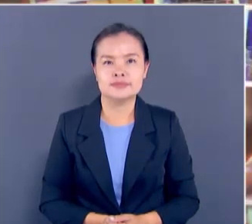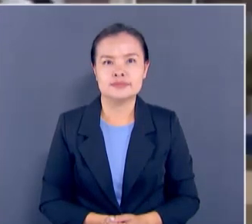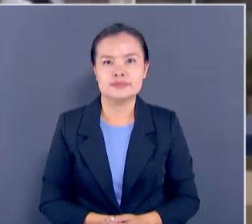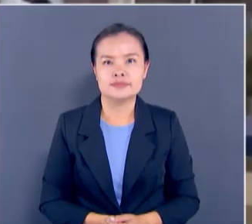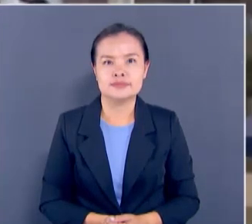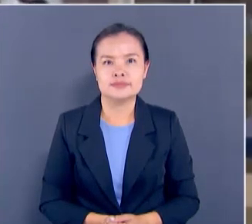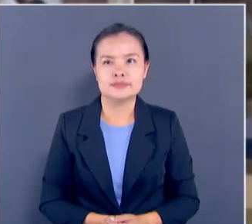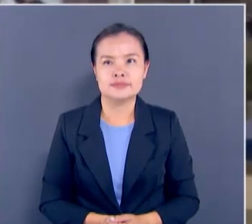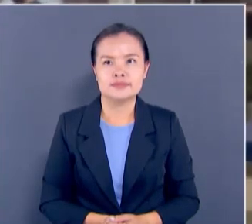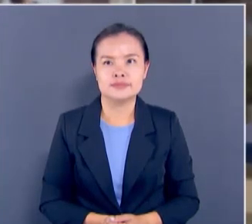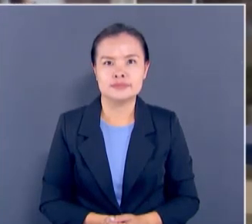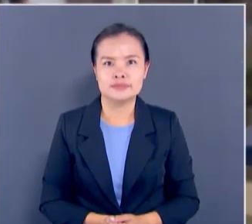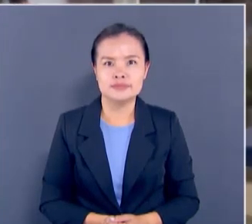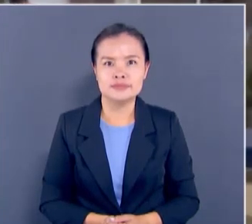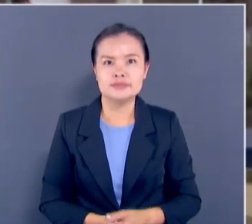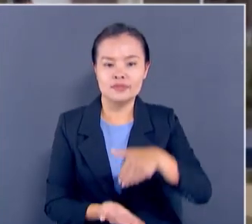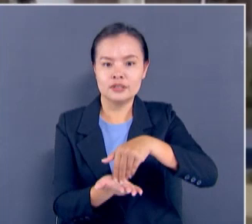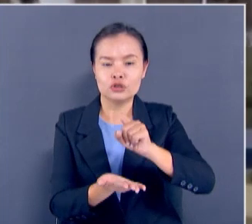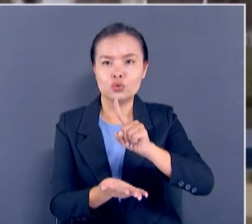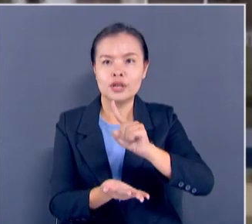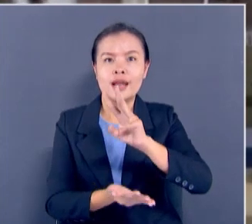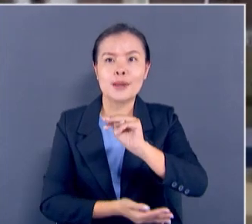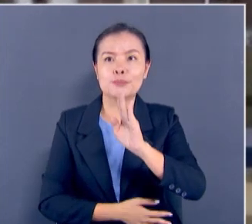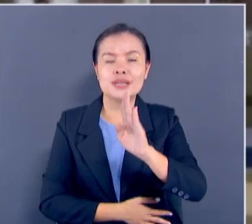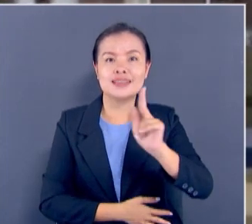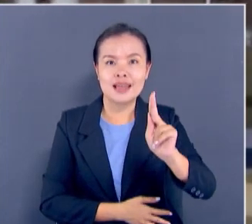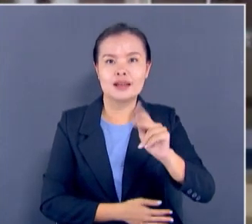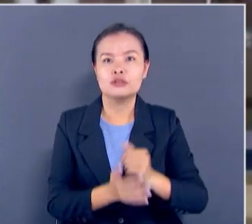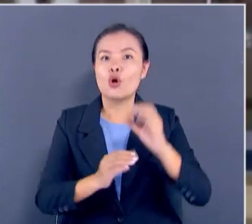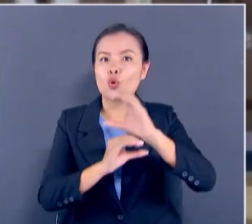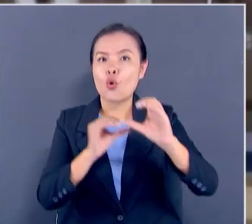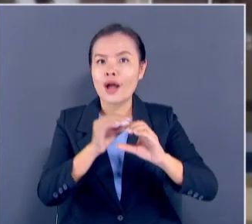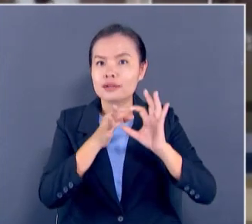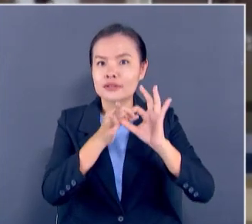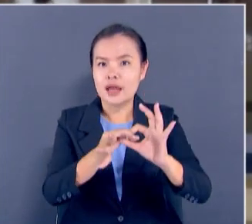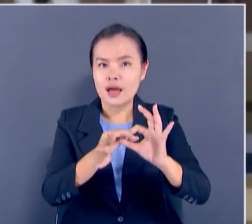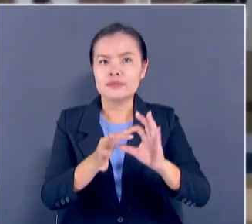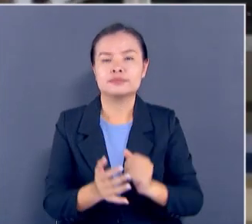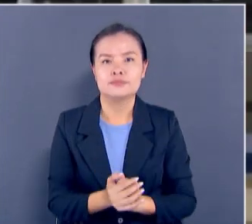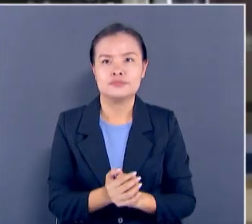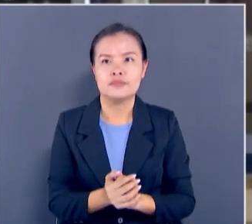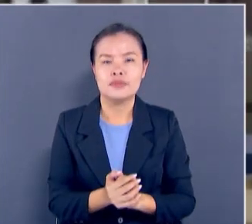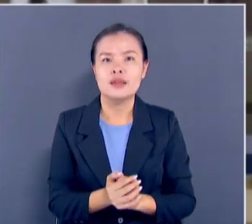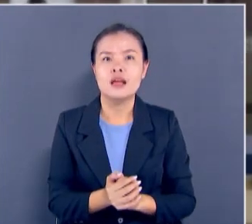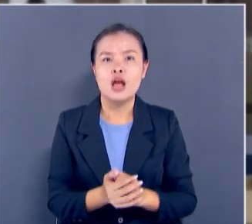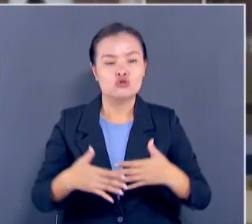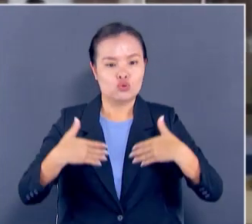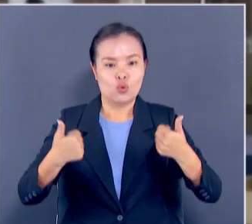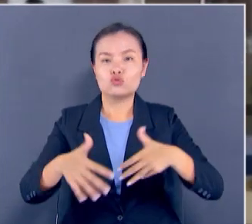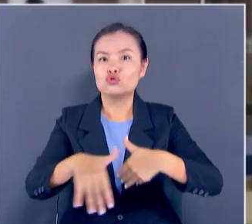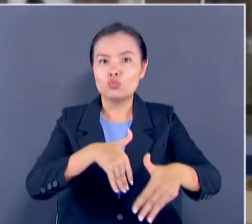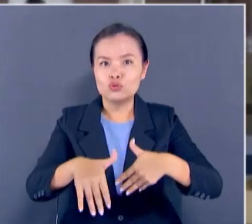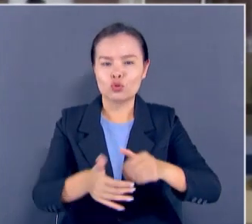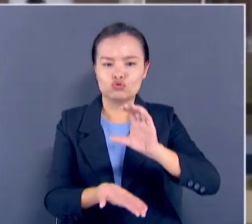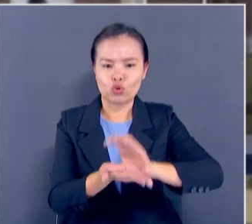ศูนย์การค้าศูนย์การค้า MBK Center ค่ะสานต่อโครงการ MBK Care อาสาสร้างสุขสู่ชุมชน